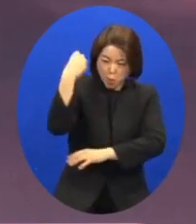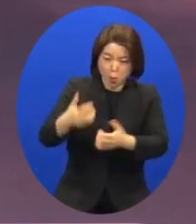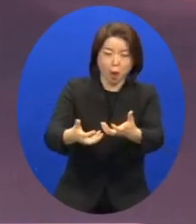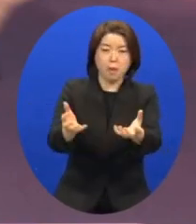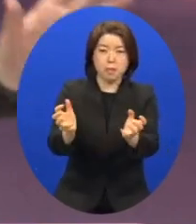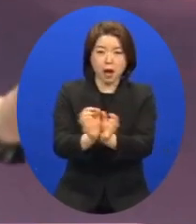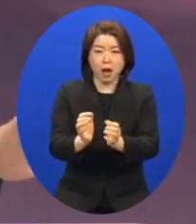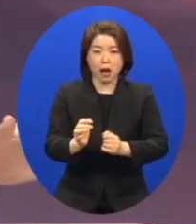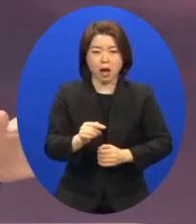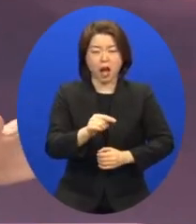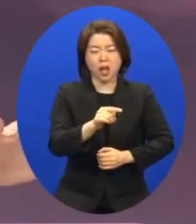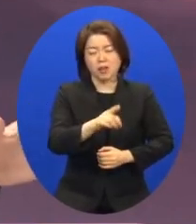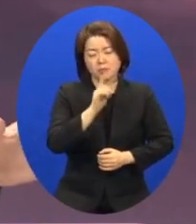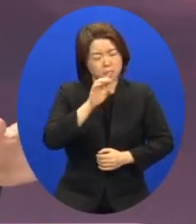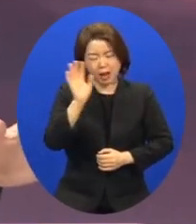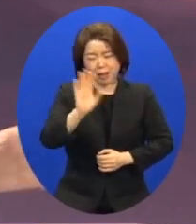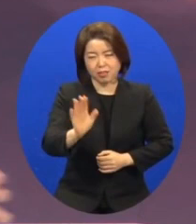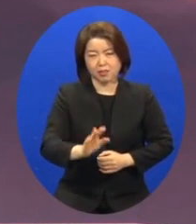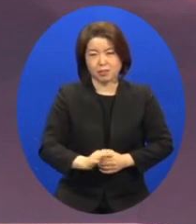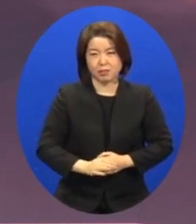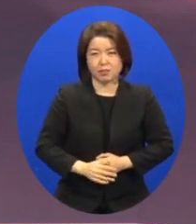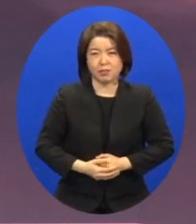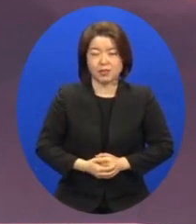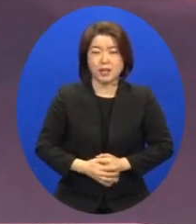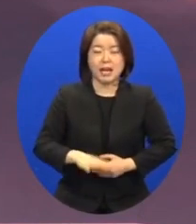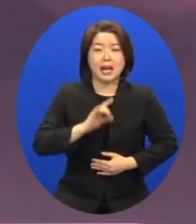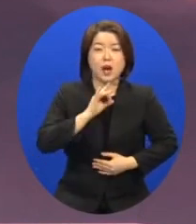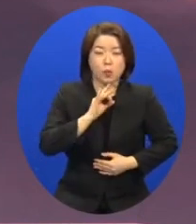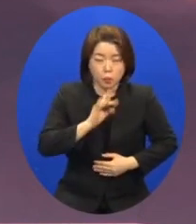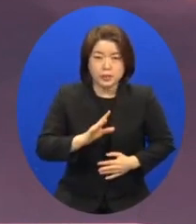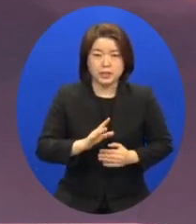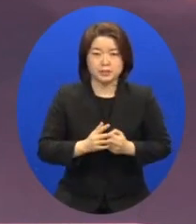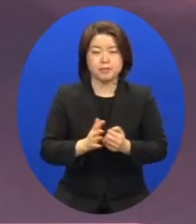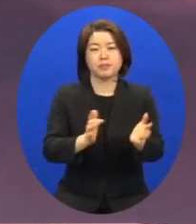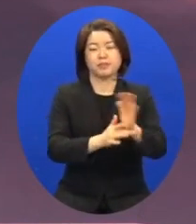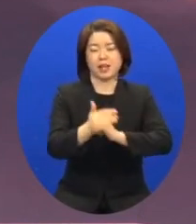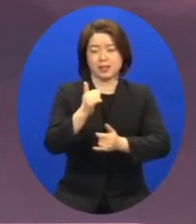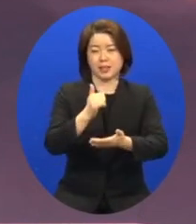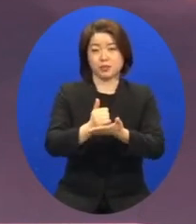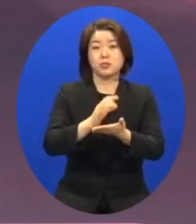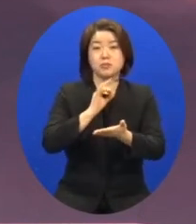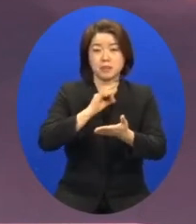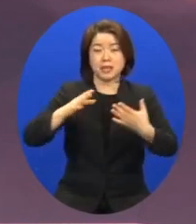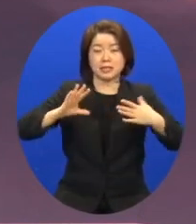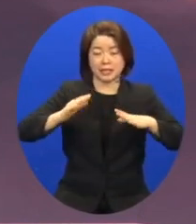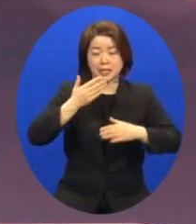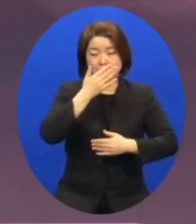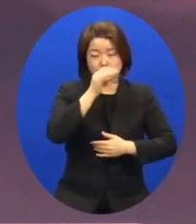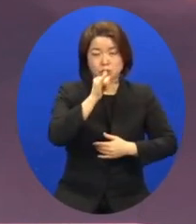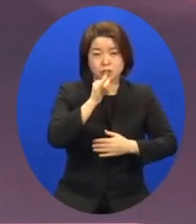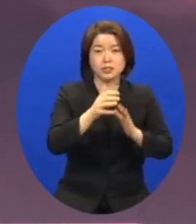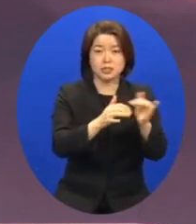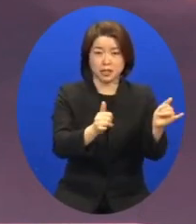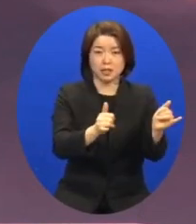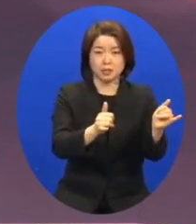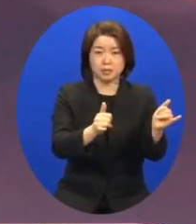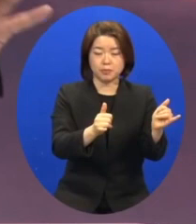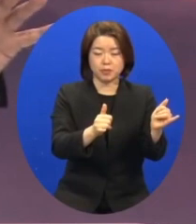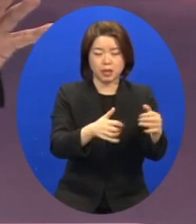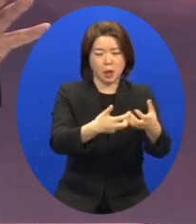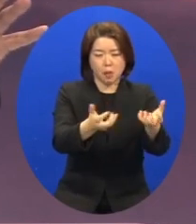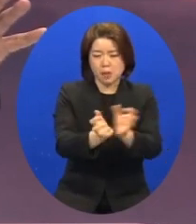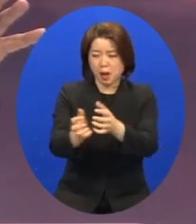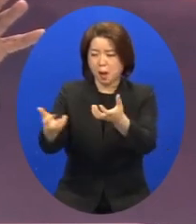빨기 안 되는 거죠 오직 예수님 밖에 자랑할게 없는 사람 타가